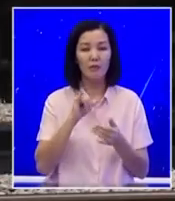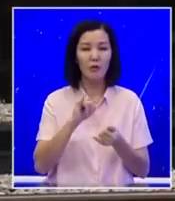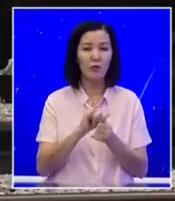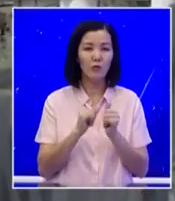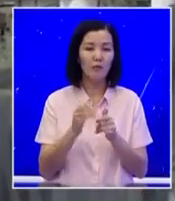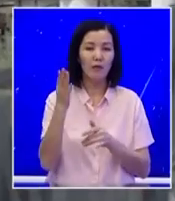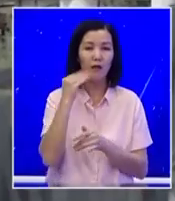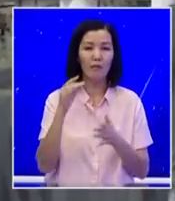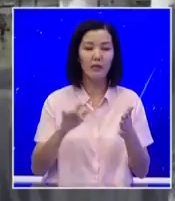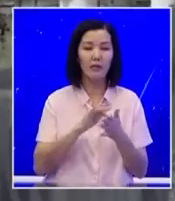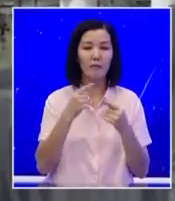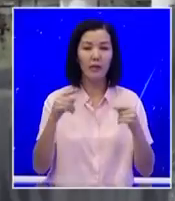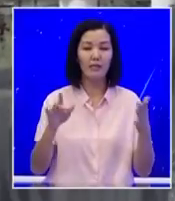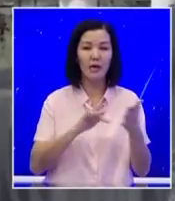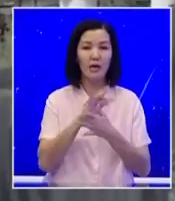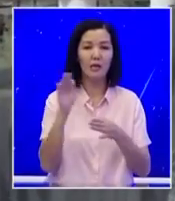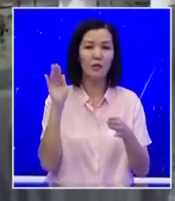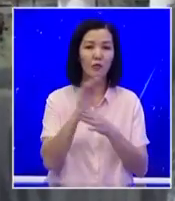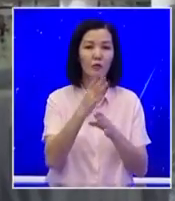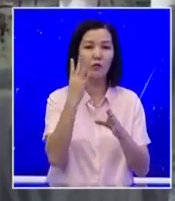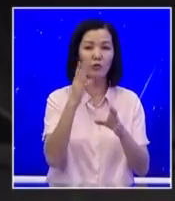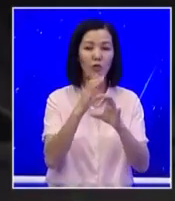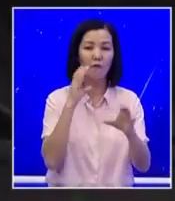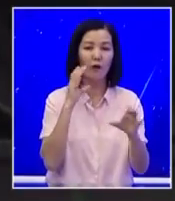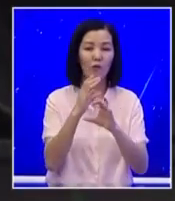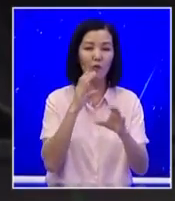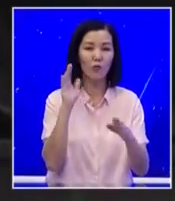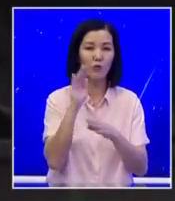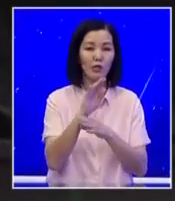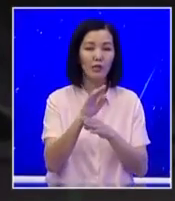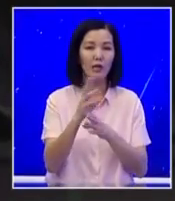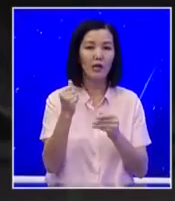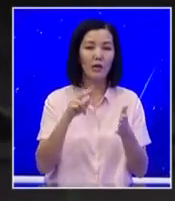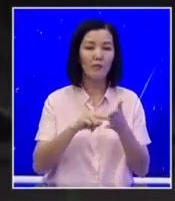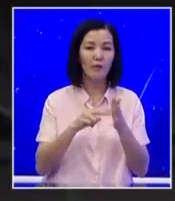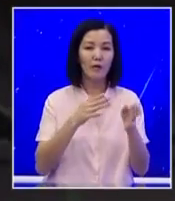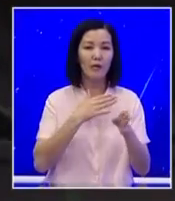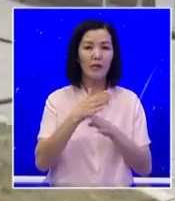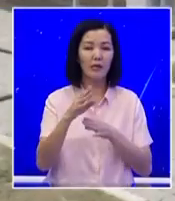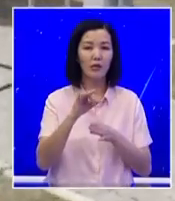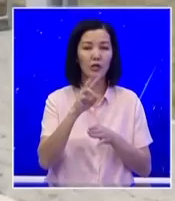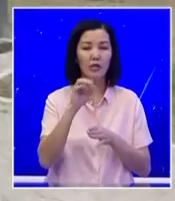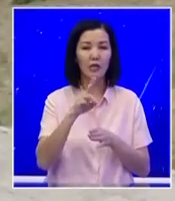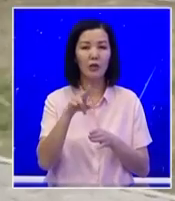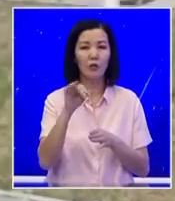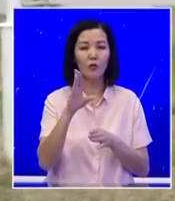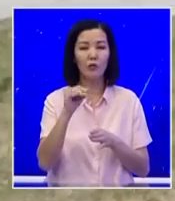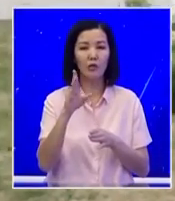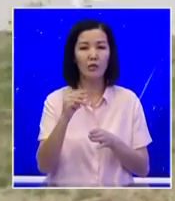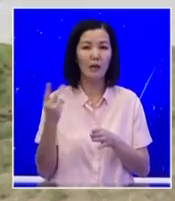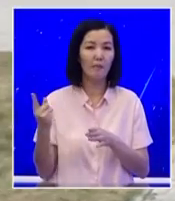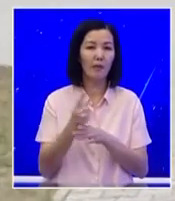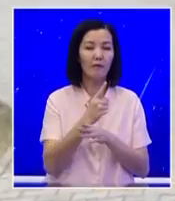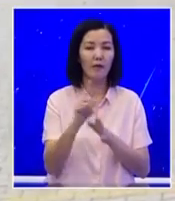Алматы сынды басқа өңірлерге қосымша 4 вагон қосылды. Жергілікті бюджет субсидиясымен жетіген достық бағыты да биыл бірінші